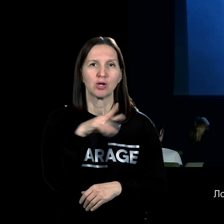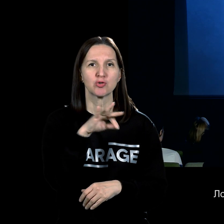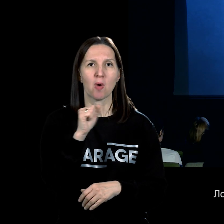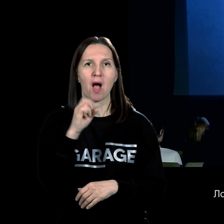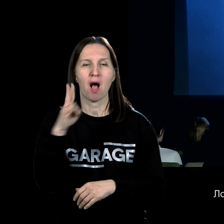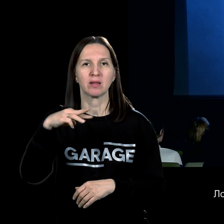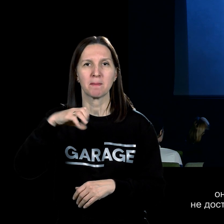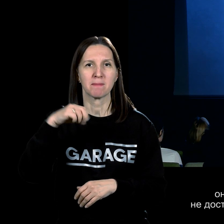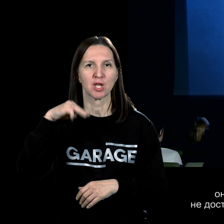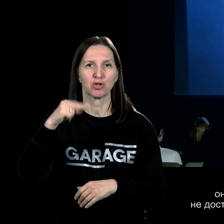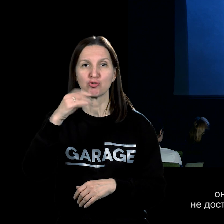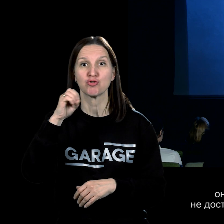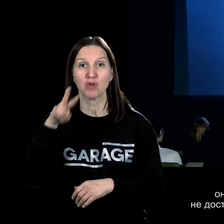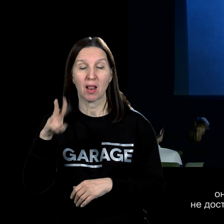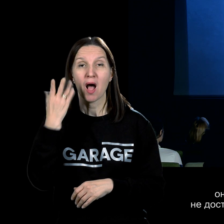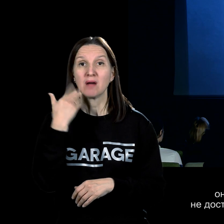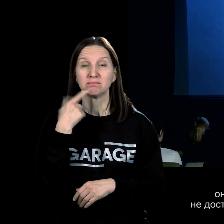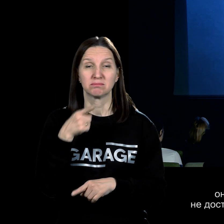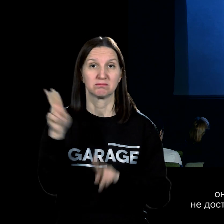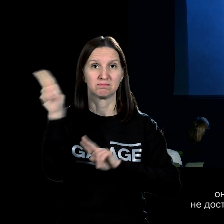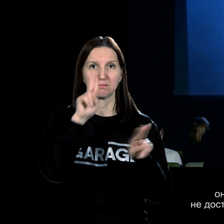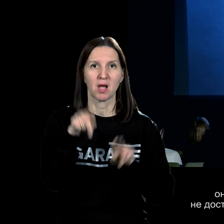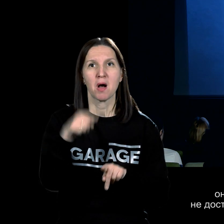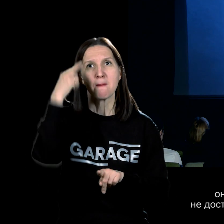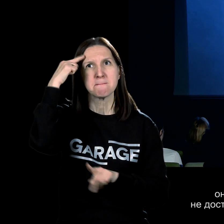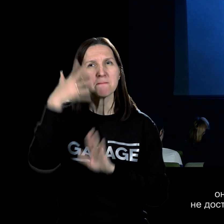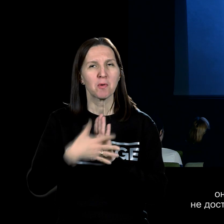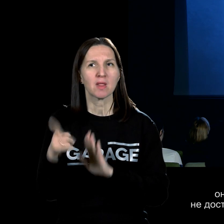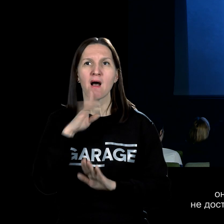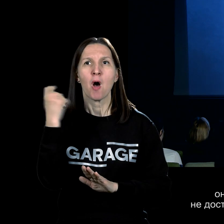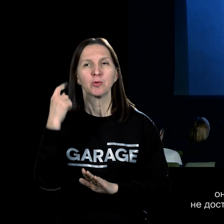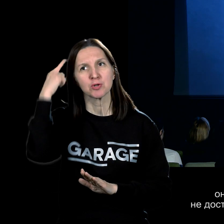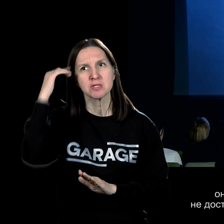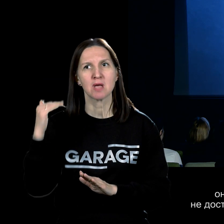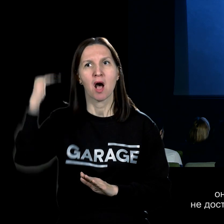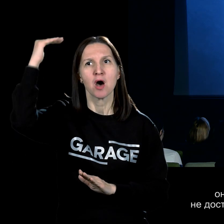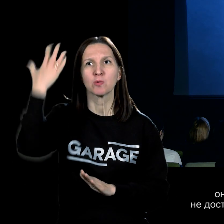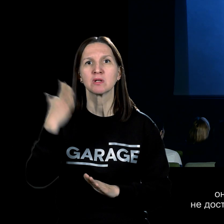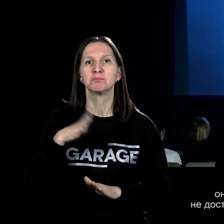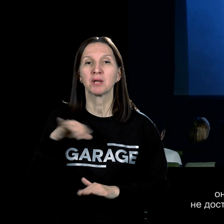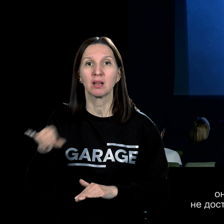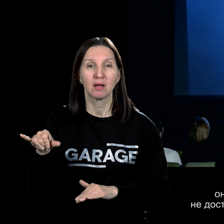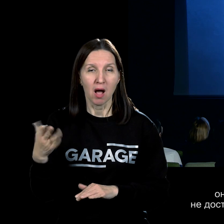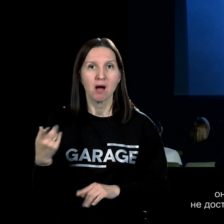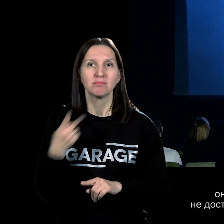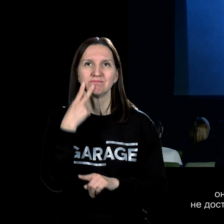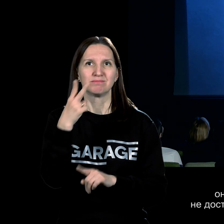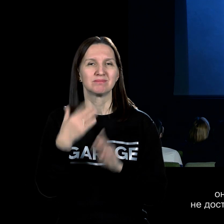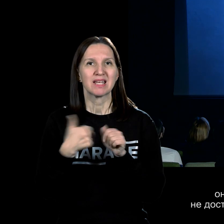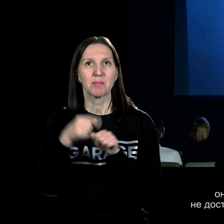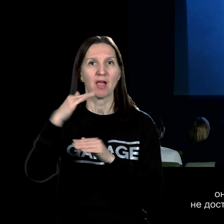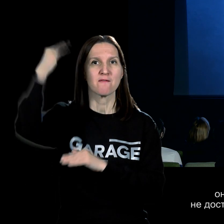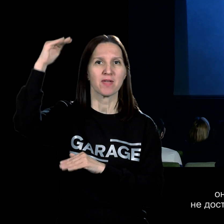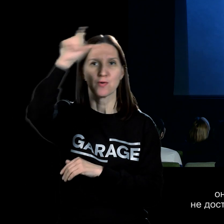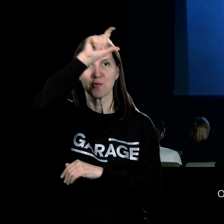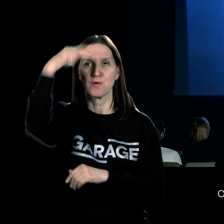чтобы перерисовать ее, пока он ее перерисовывал, он понял, какого она была роста. Потому что она не достает до верхней,